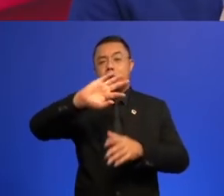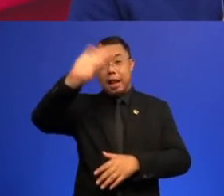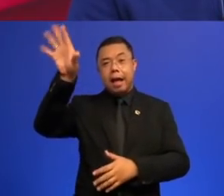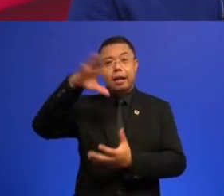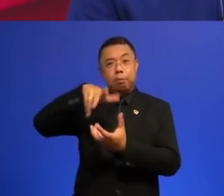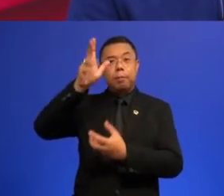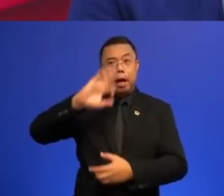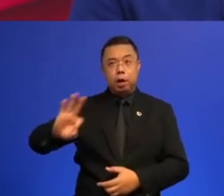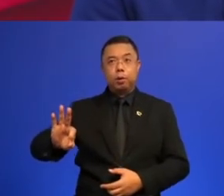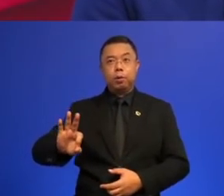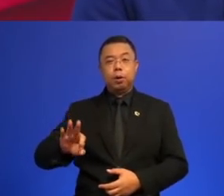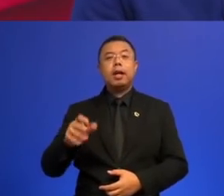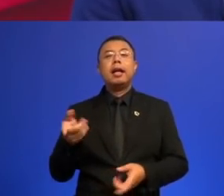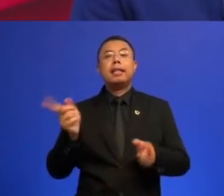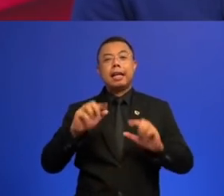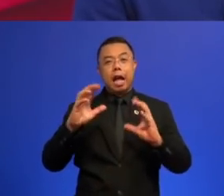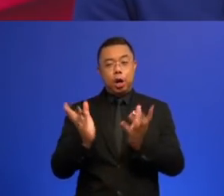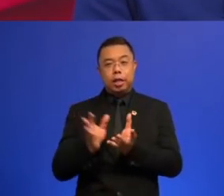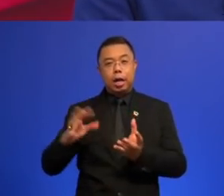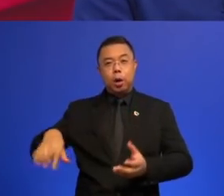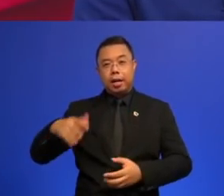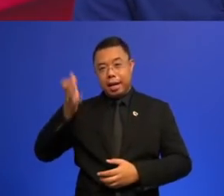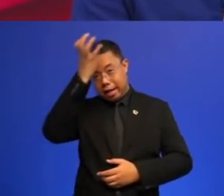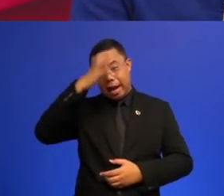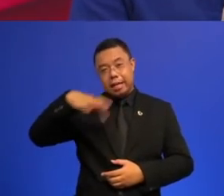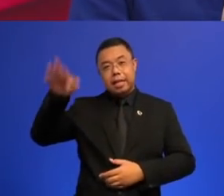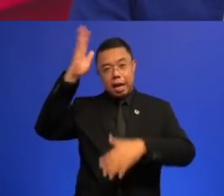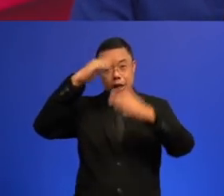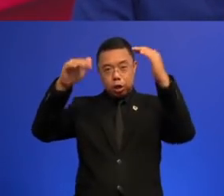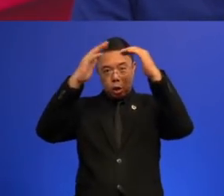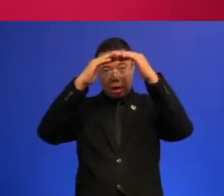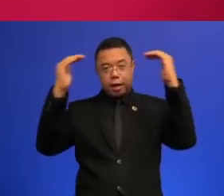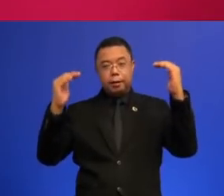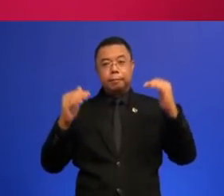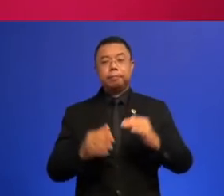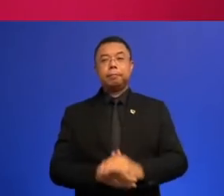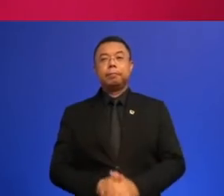bumi baru. Dan menjadi anggota keluarga kerajaan surga.